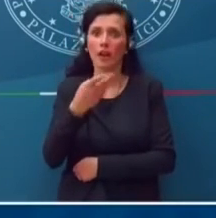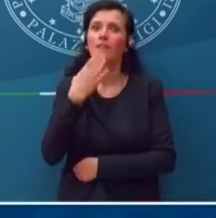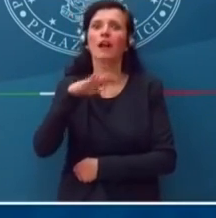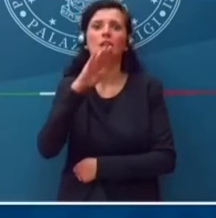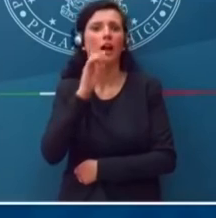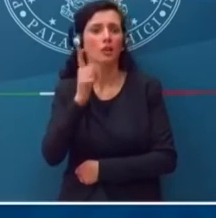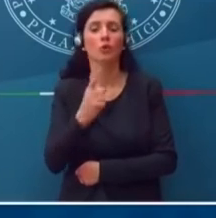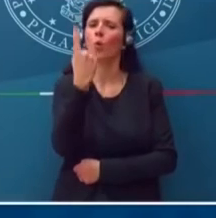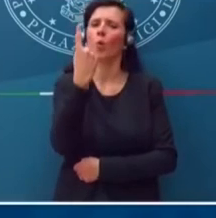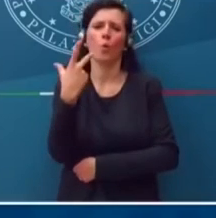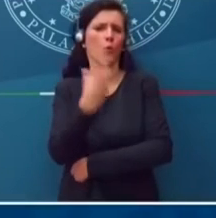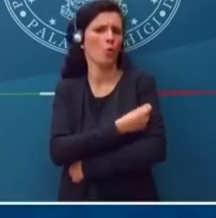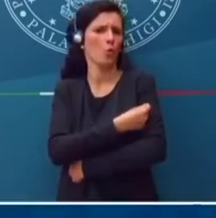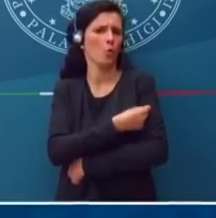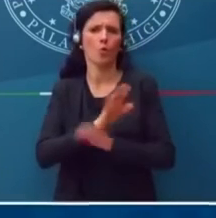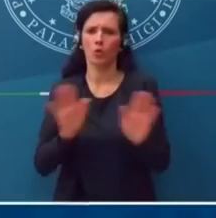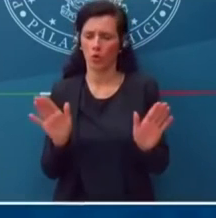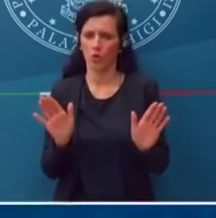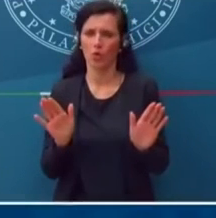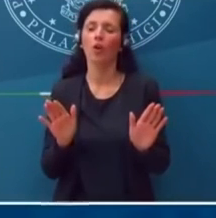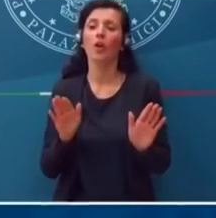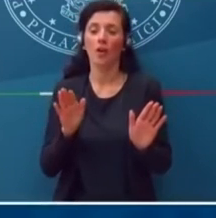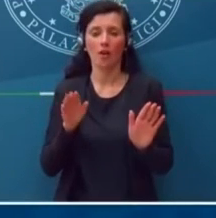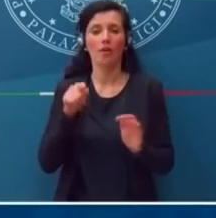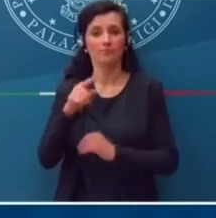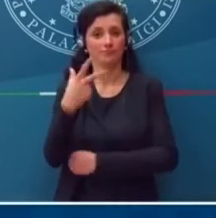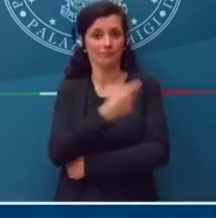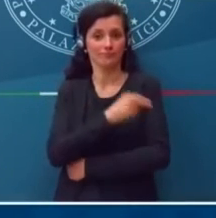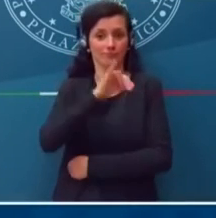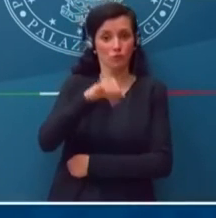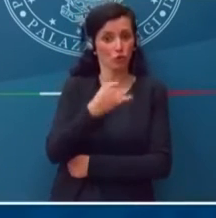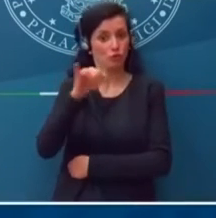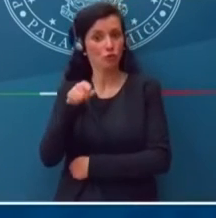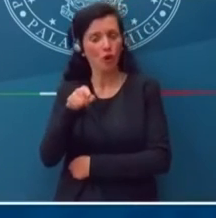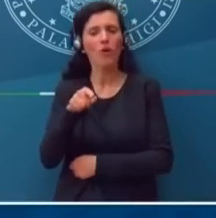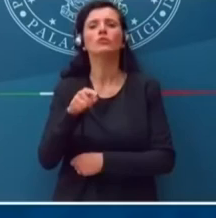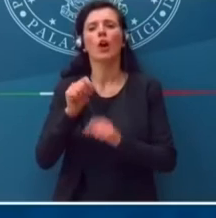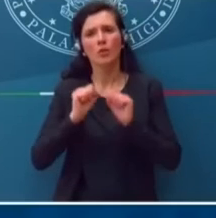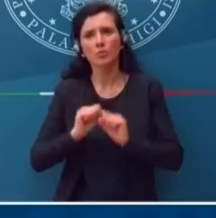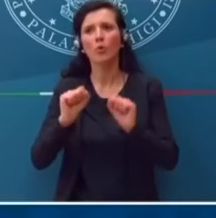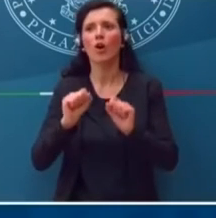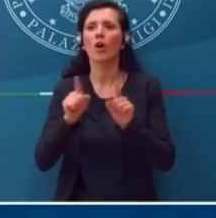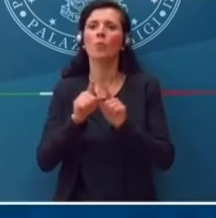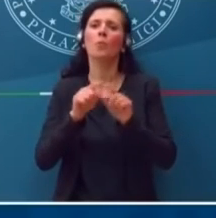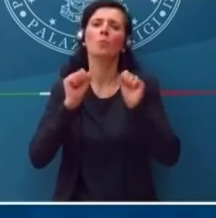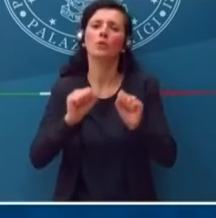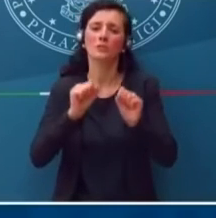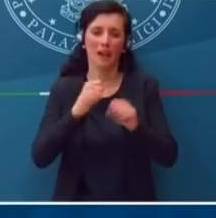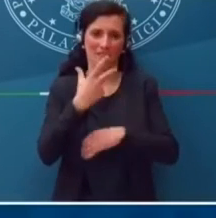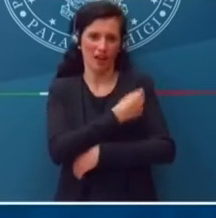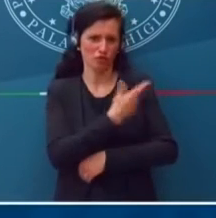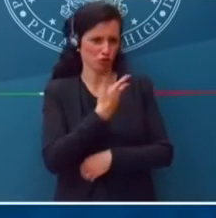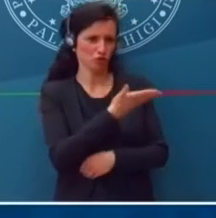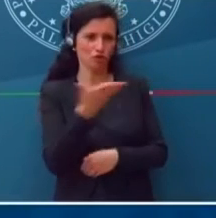singola somministrazione, e questo amplierà ulteriormente il portfolio di tutti i vaccini che